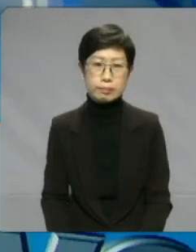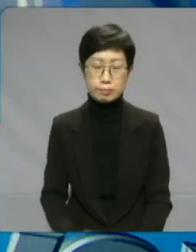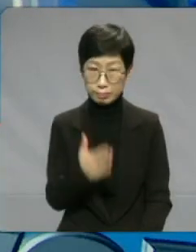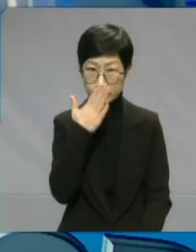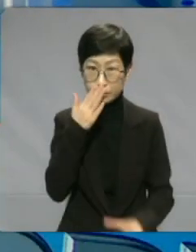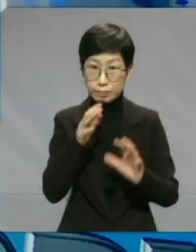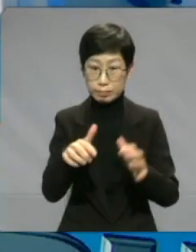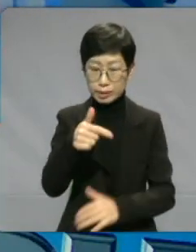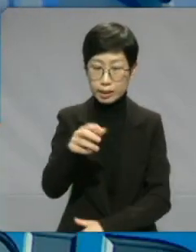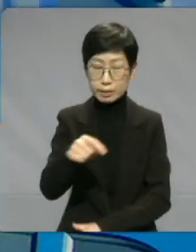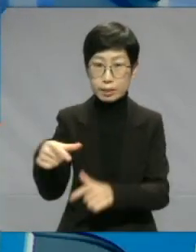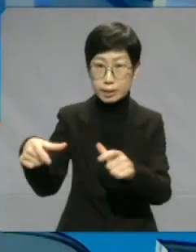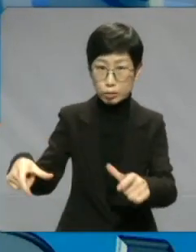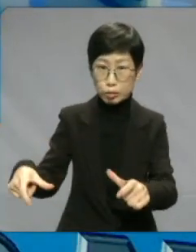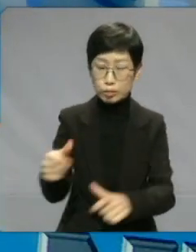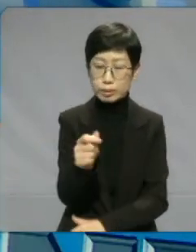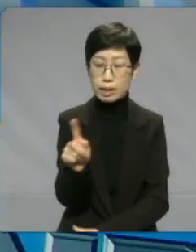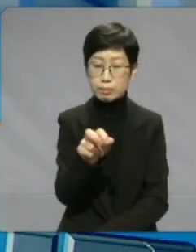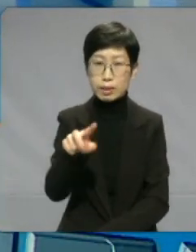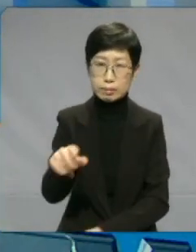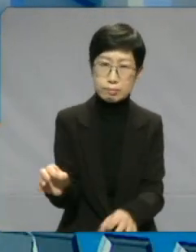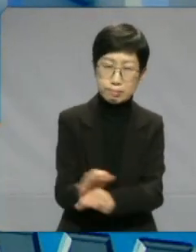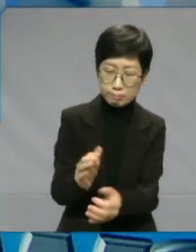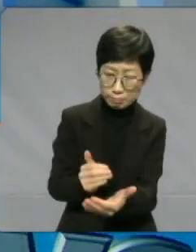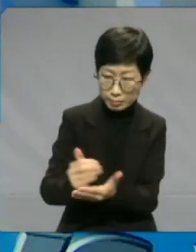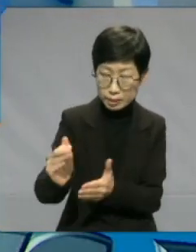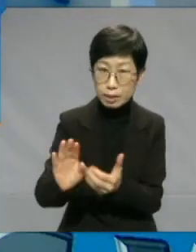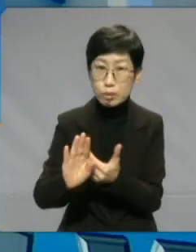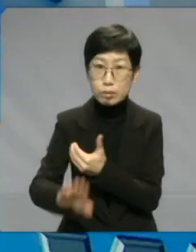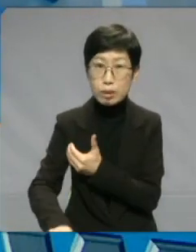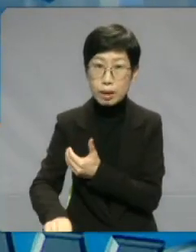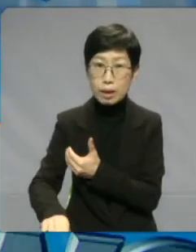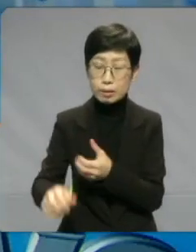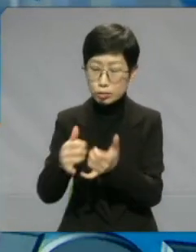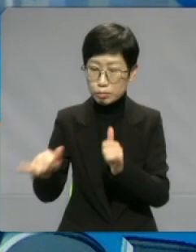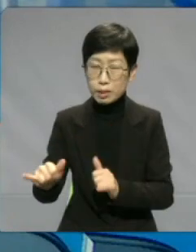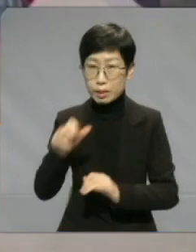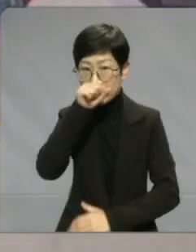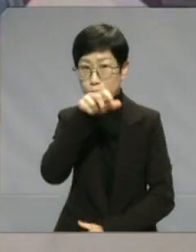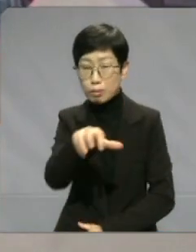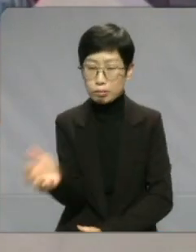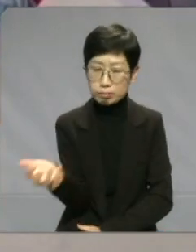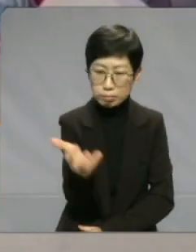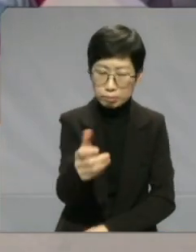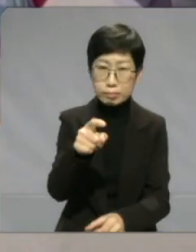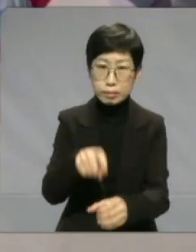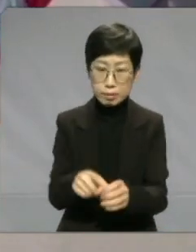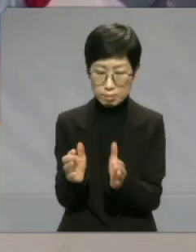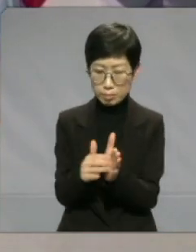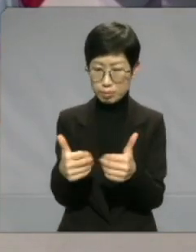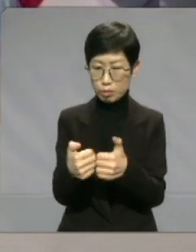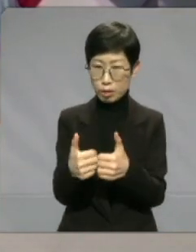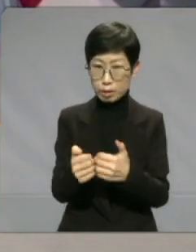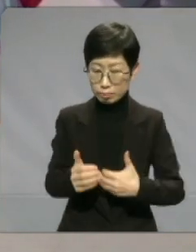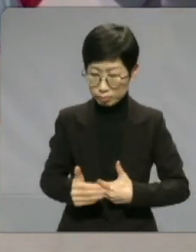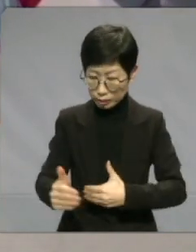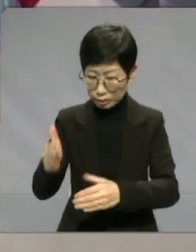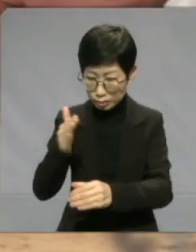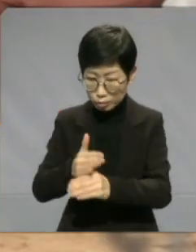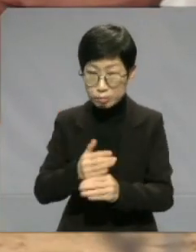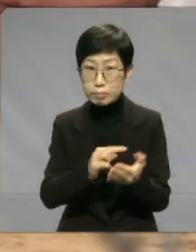이스라엘이 가자지구에서 하마스를 소탕한 뒤 주민들을 아프리카로 이주시키려는